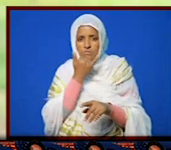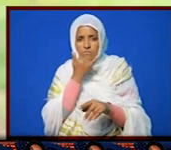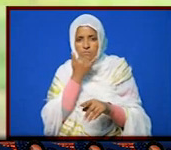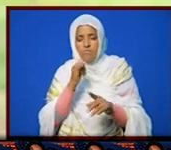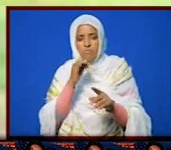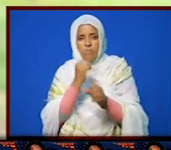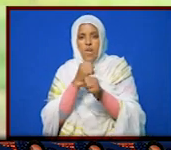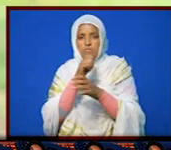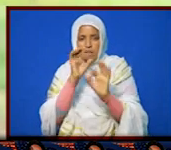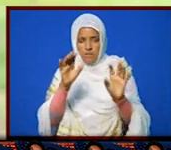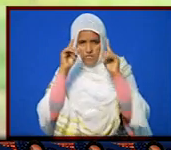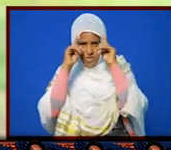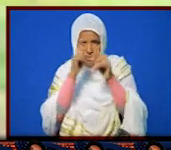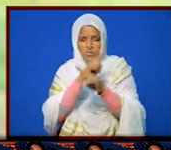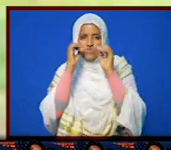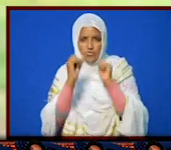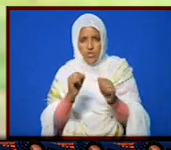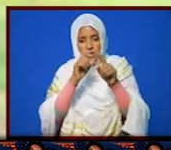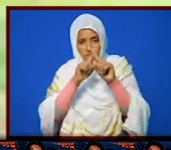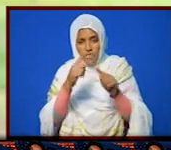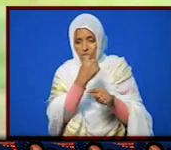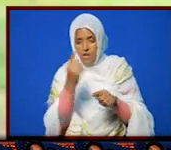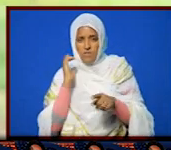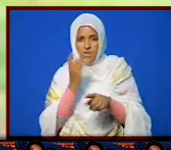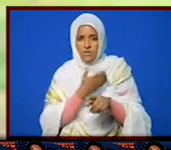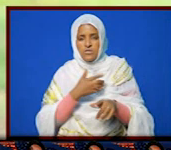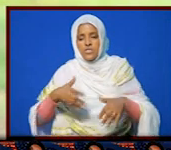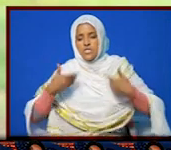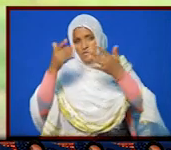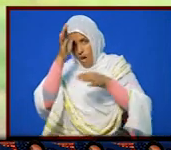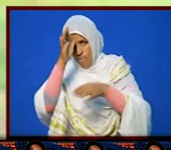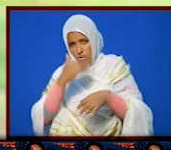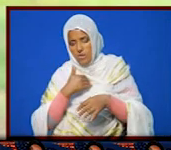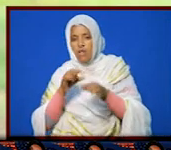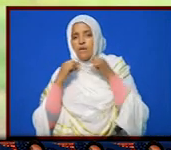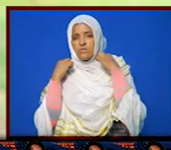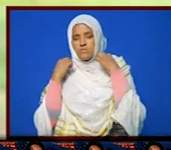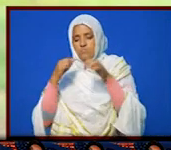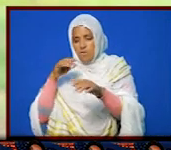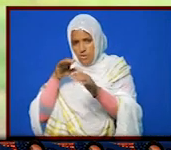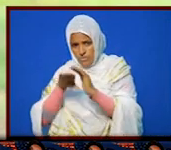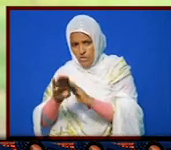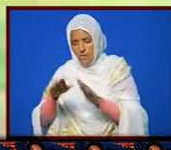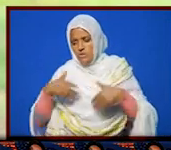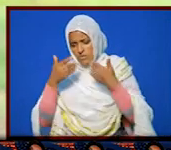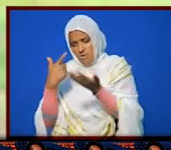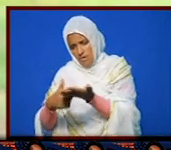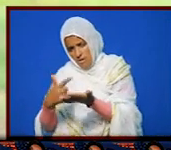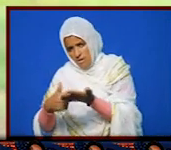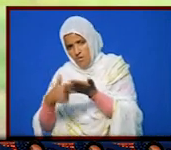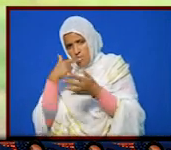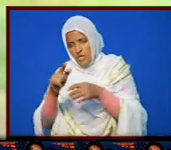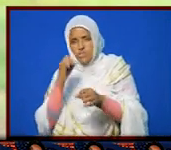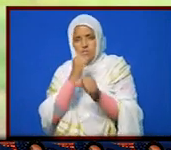ሆኖ የማያብስ የለም። ልንበድል እንችላለን፣ ልንሳሳት እንችላለን። ግን ለእያንዳንዳችን ነፍስ አባት አለ። ንስሐ